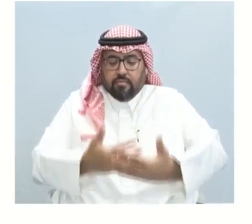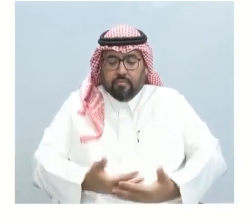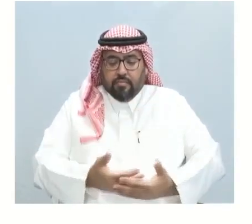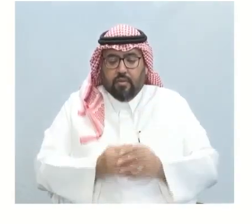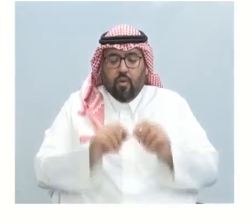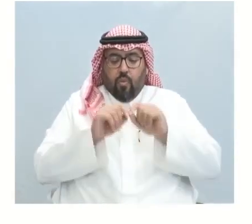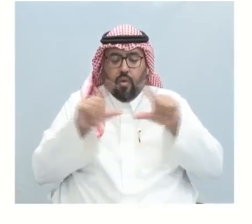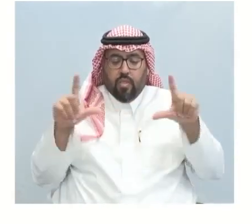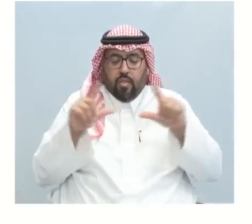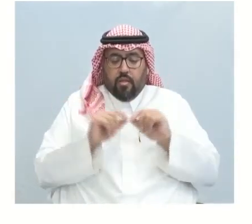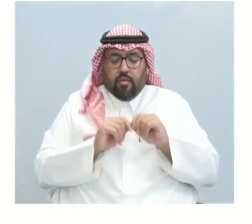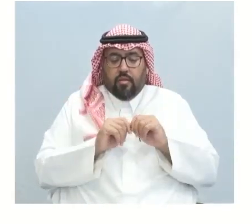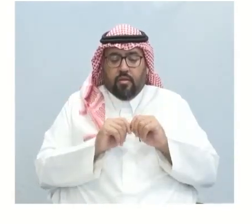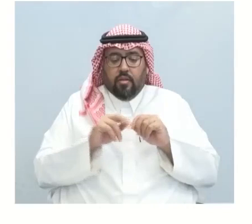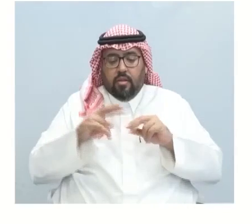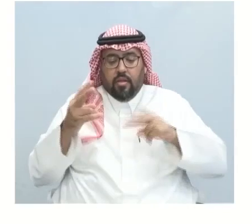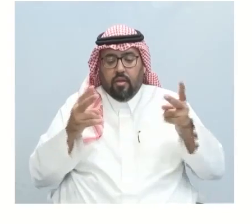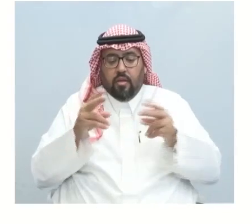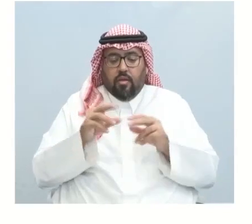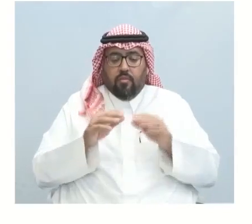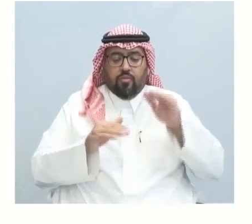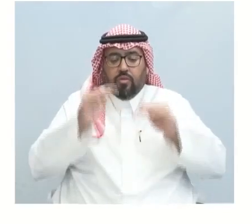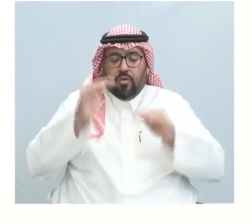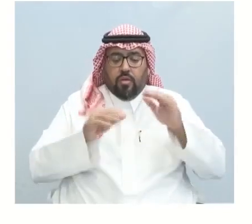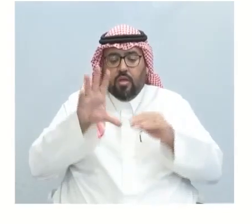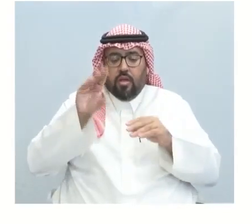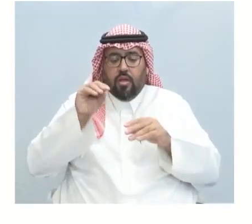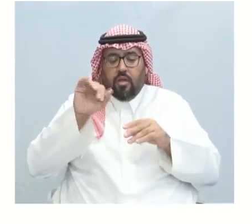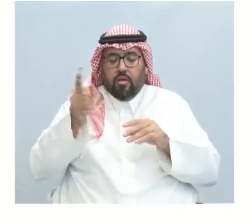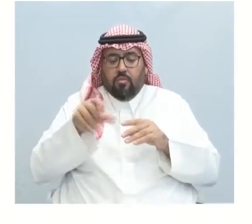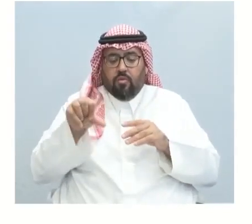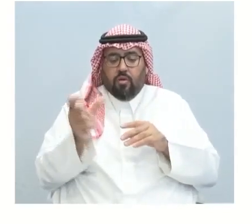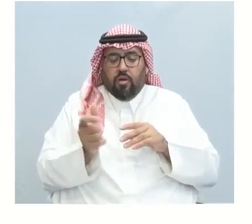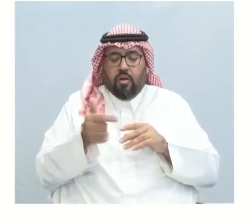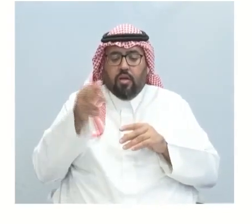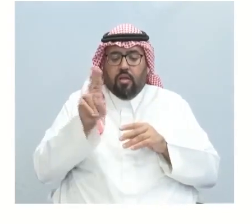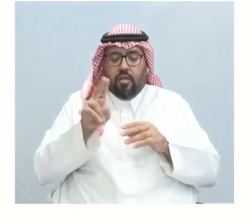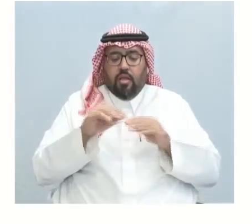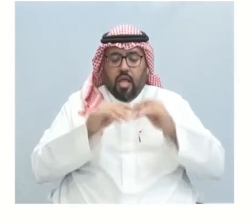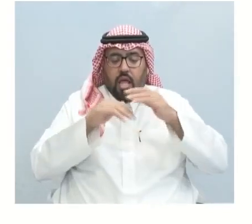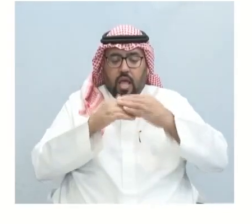ان توض ضح وتوضح تغير مستويات الهرمونات خلال مراحل